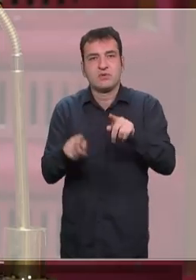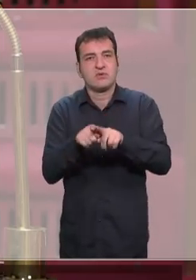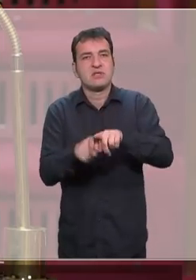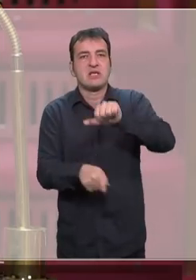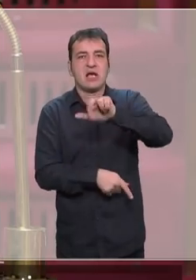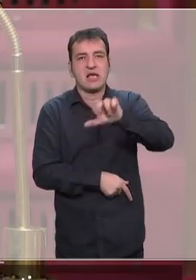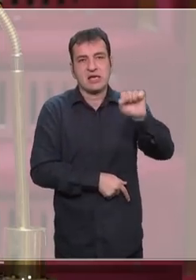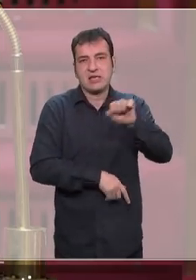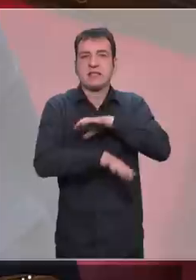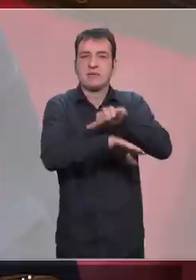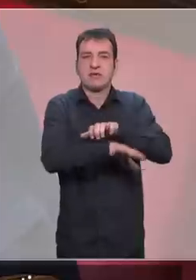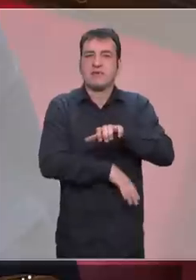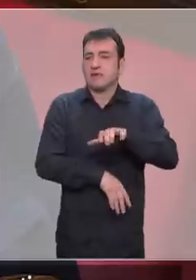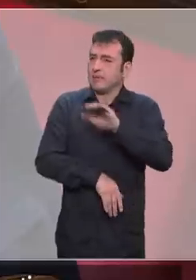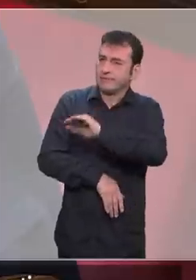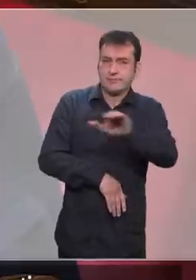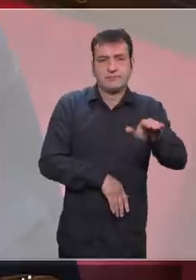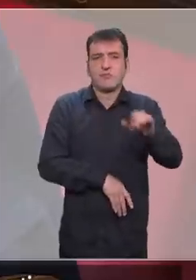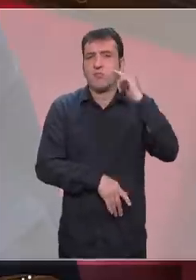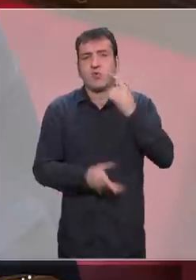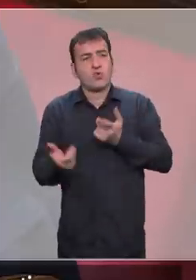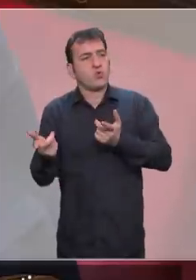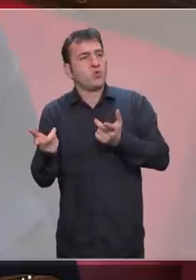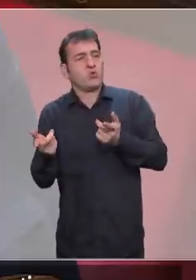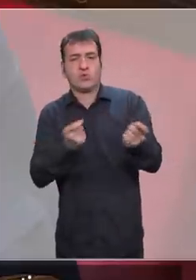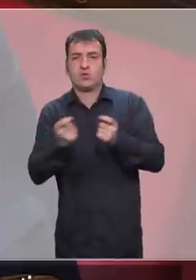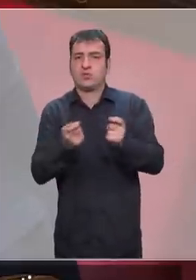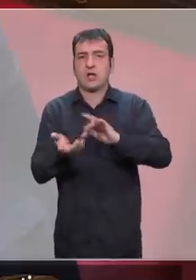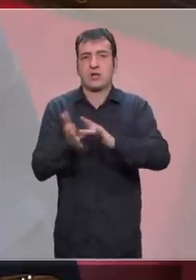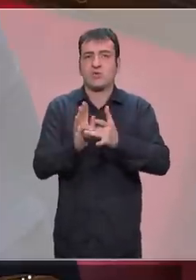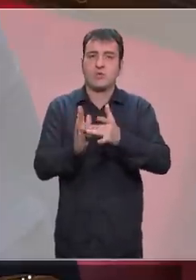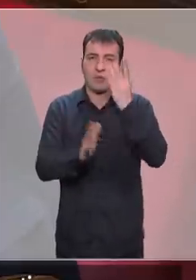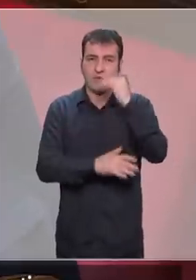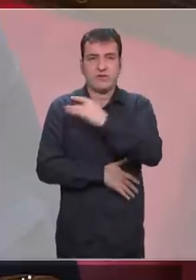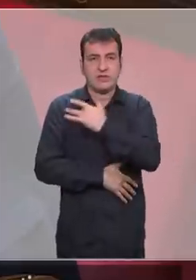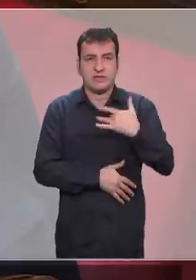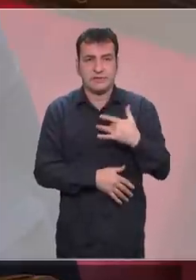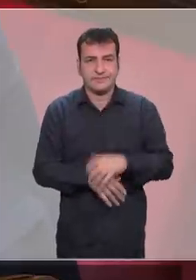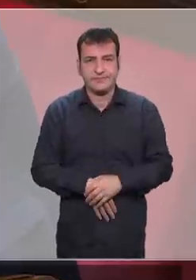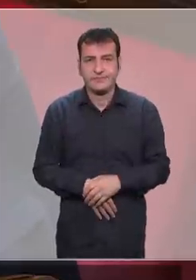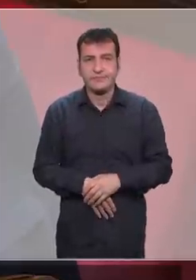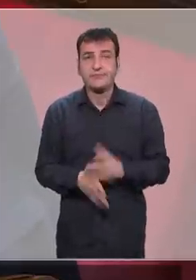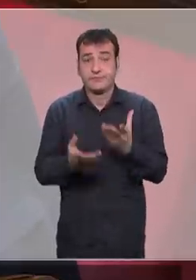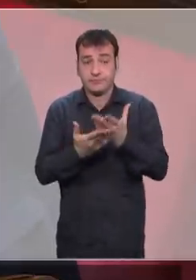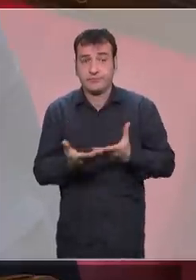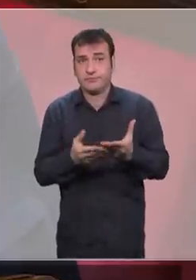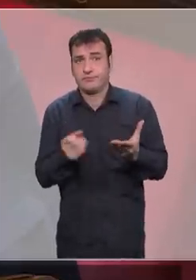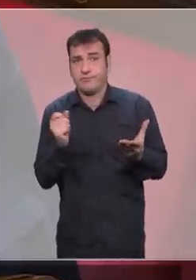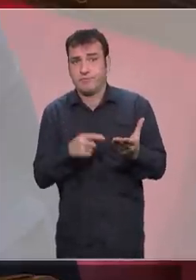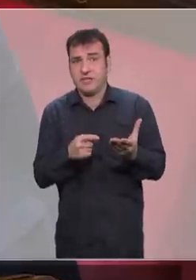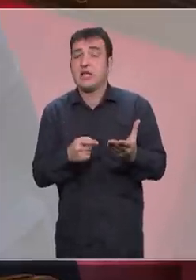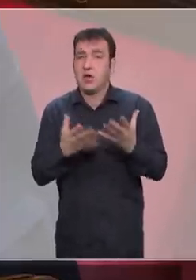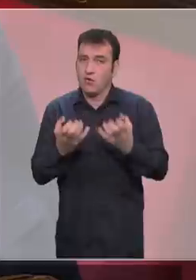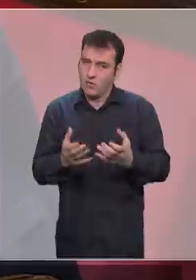les préfets pour coordonner l'ensemble des acteurs de terrain. Face à cette situation, je veux une nouvelle fois